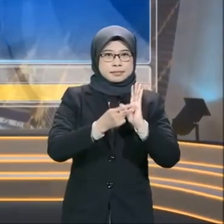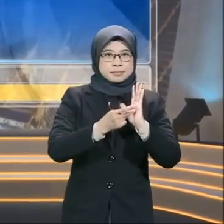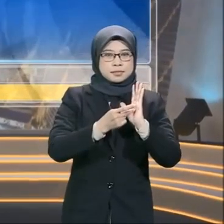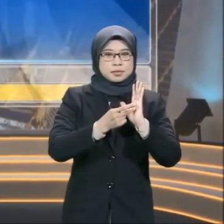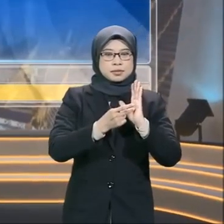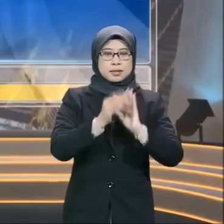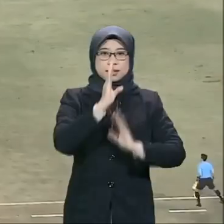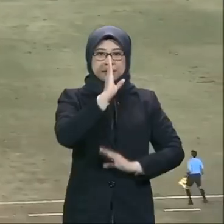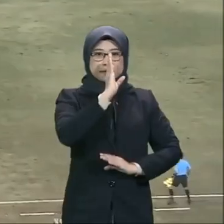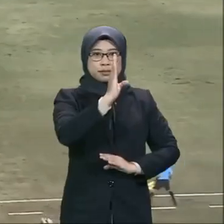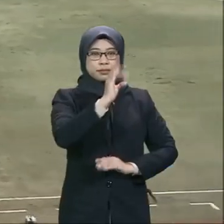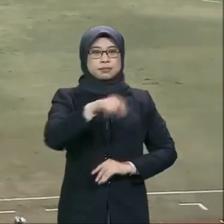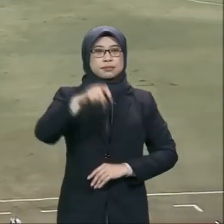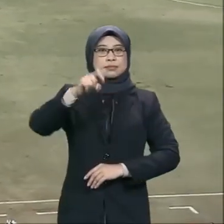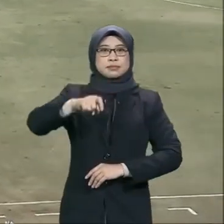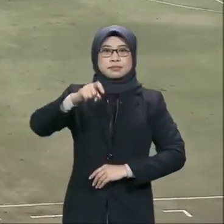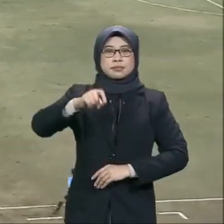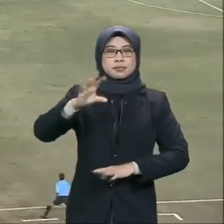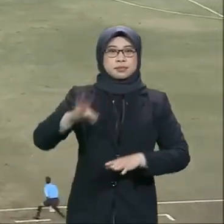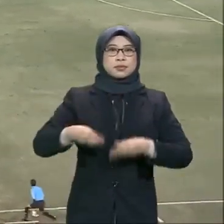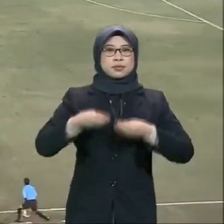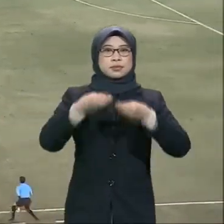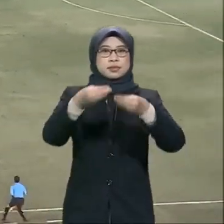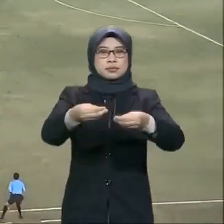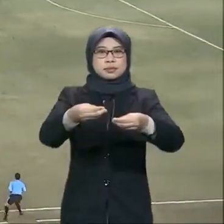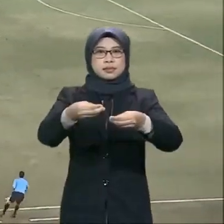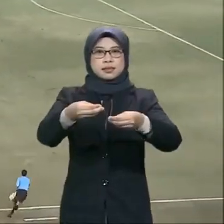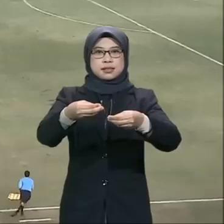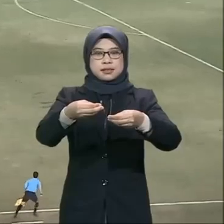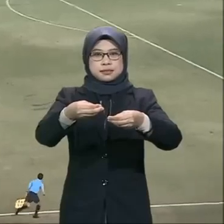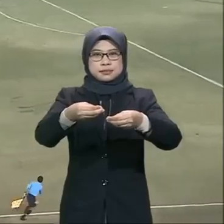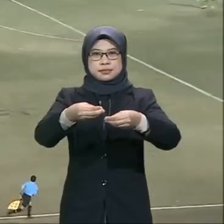direct kritik hendaklah diberikan